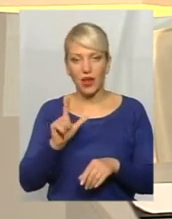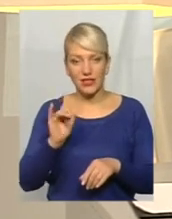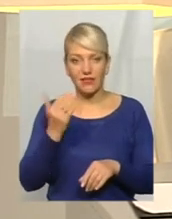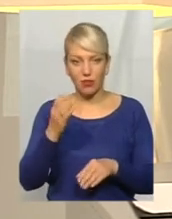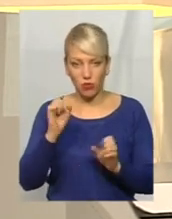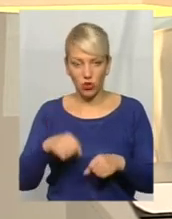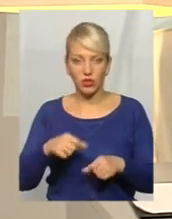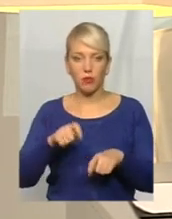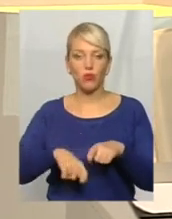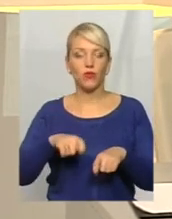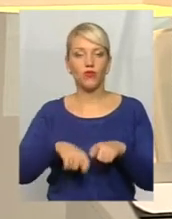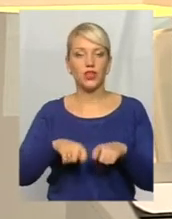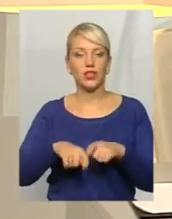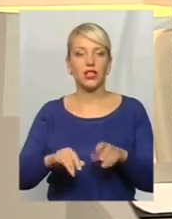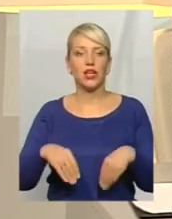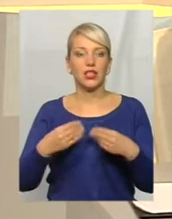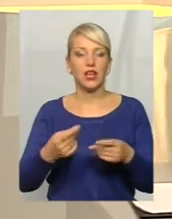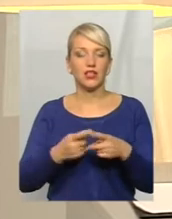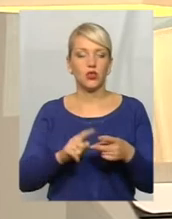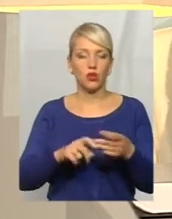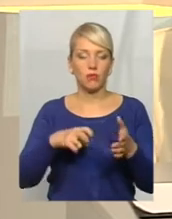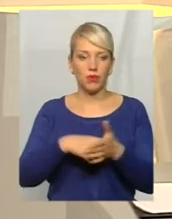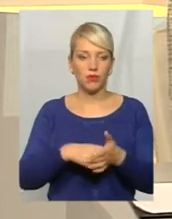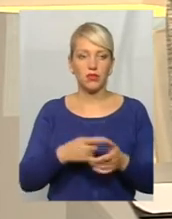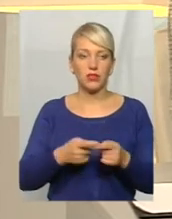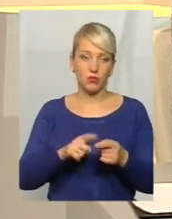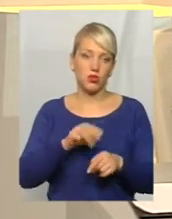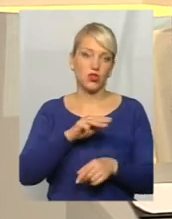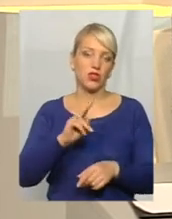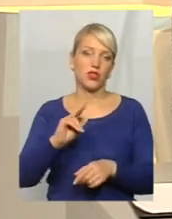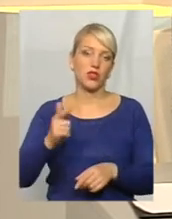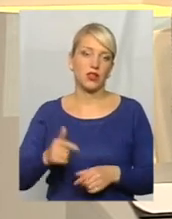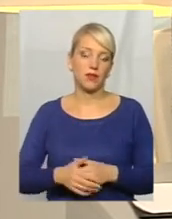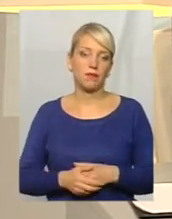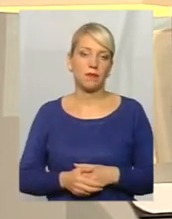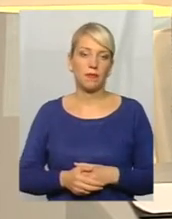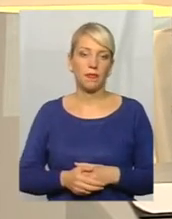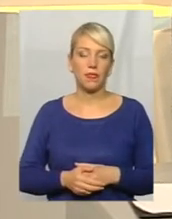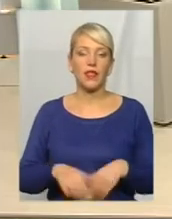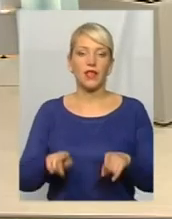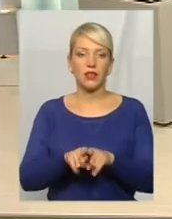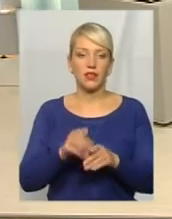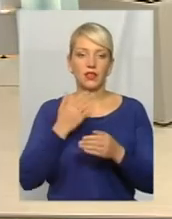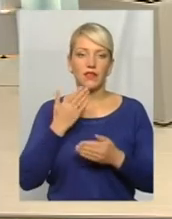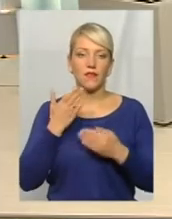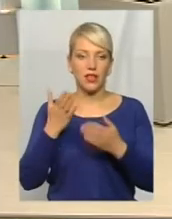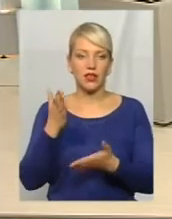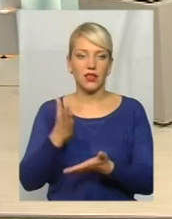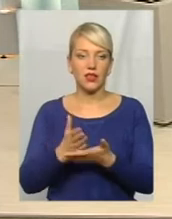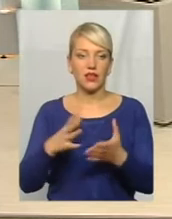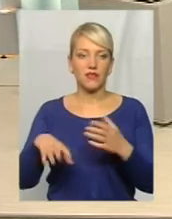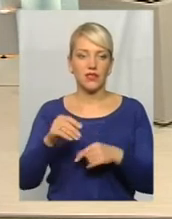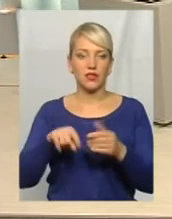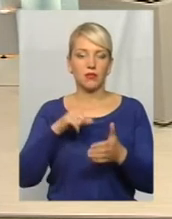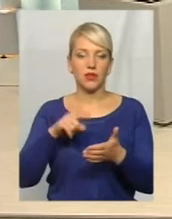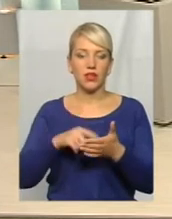в такому разі ви можете вийти і перевірити або дати той припис тому самому житлово-комунальному господарству? Такі звернення є, і такі всі питання